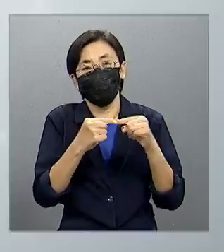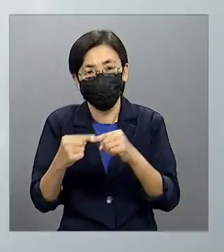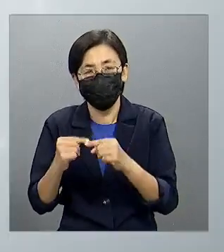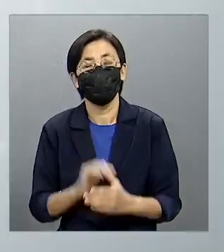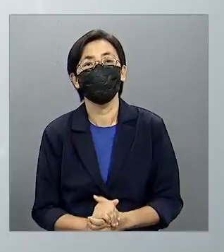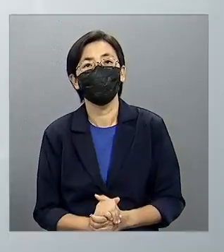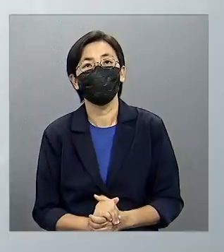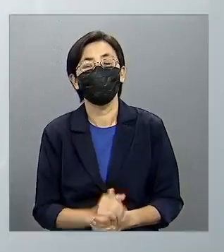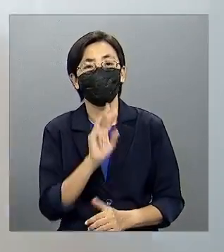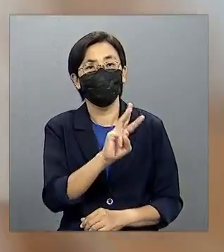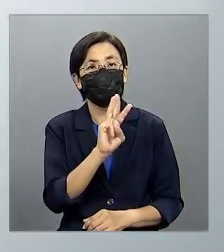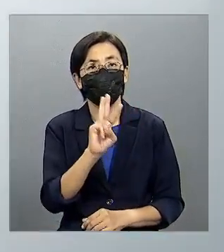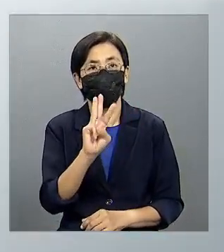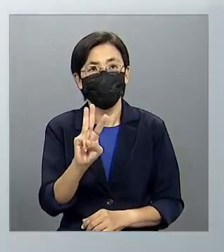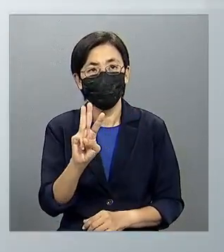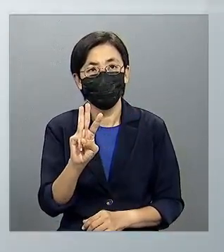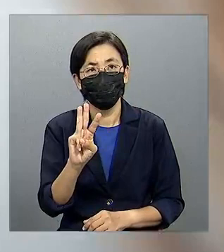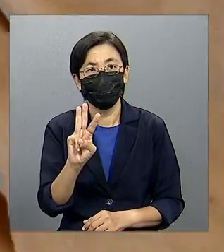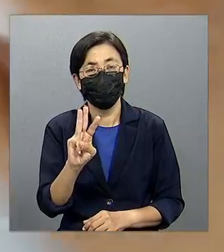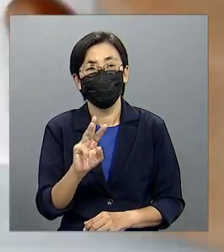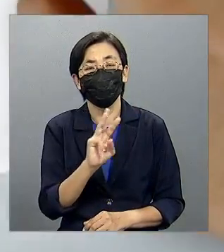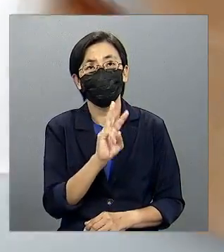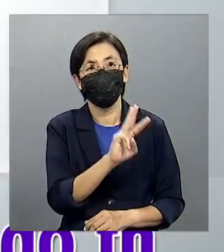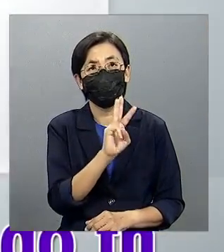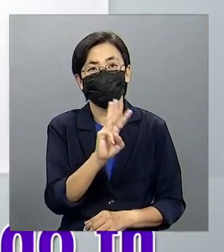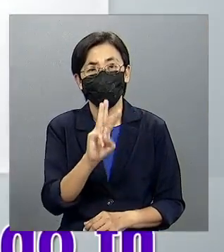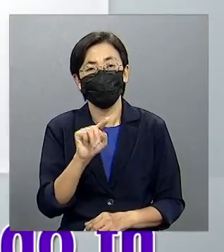ไซต์